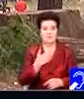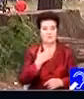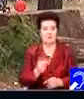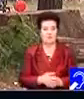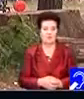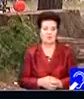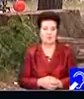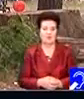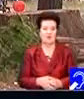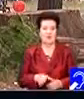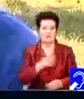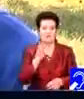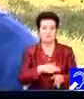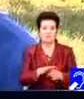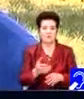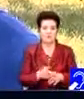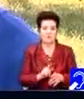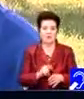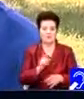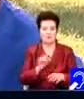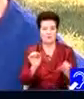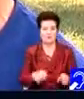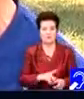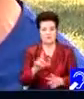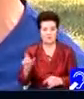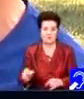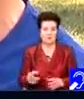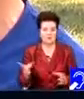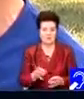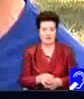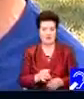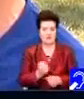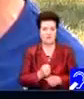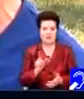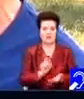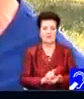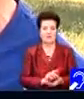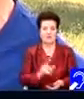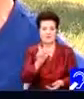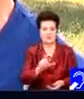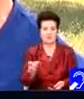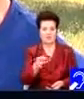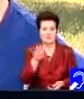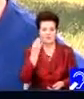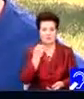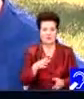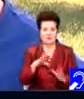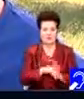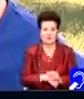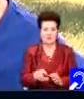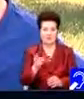făcut promovare celor care au posibilitatea să ducă să meargă. Să-și facă datoria de cetățean a Republicii Moldova, inclusiv